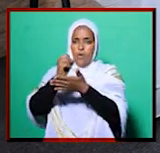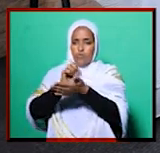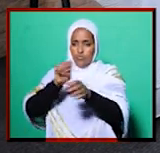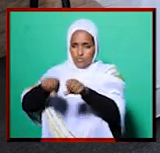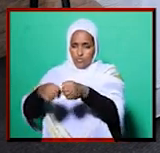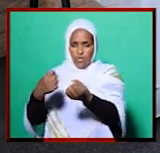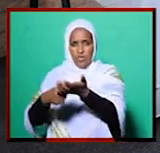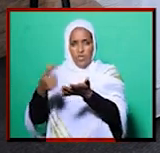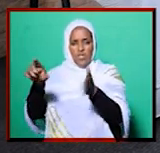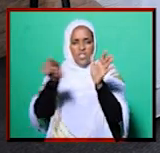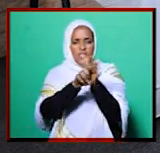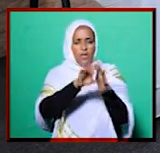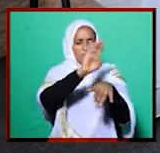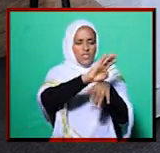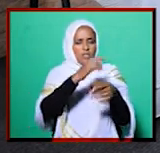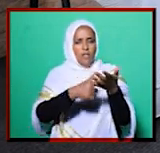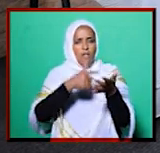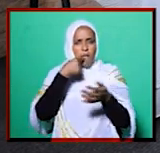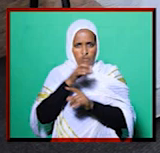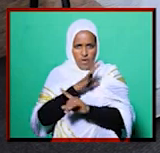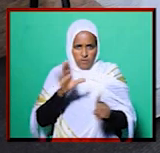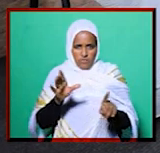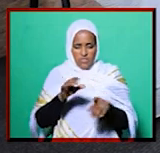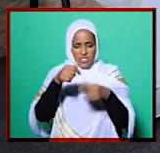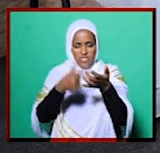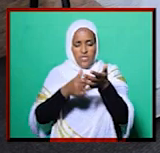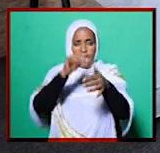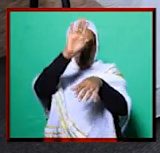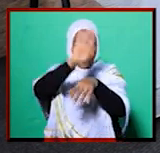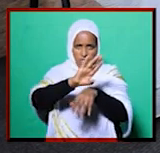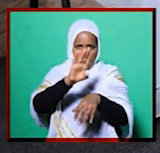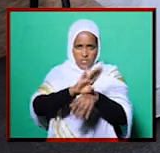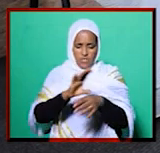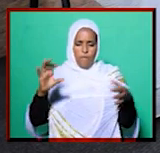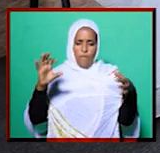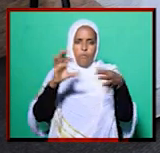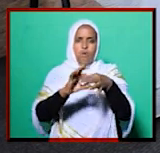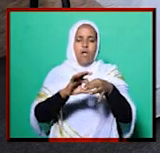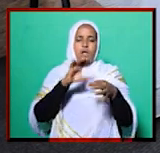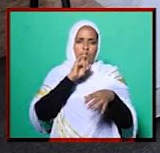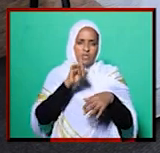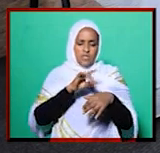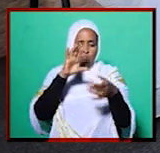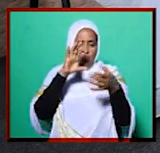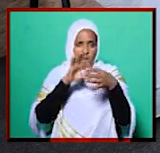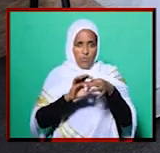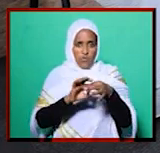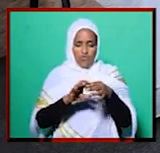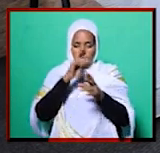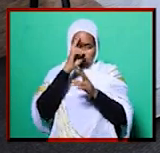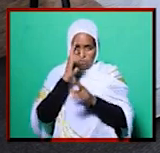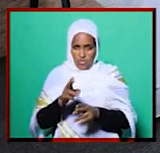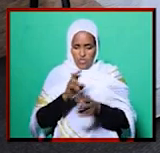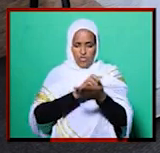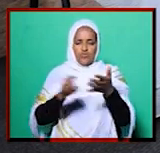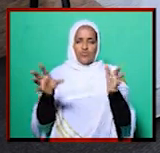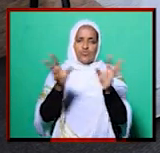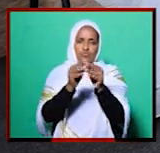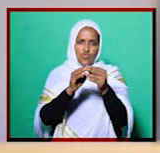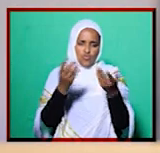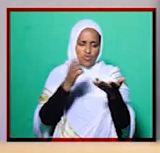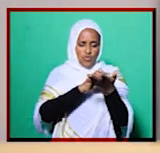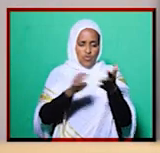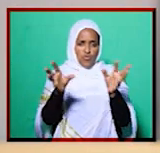አለ። ከላይ ከሲኖዶስ የወረደው መመሪያ ወደ መንበረ ጵጵስና፣ ከመንበረ ጵጵስና ወደ ወረዳ ቤተ ክህነት፣ ከወረዳ ቤተ ክህነት ወደ አጥቢያ ቤተ